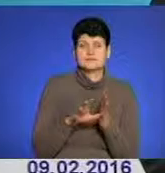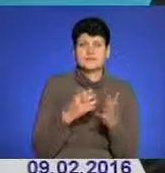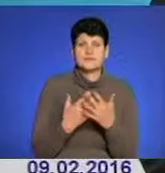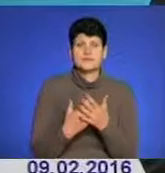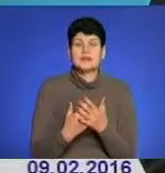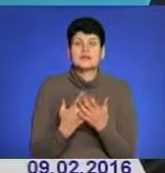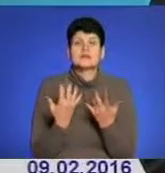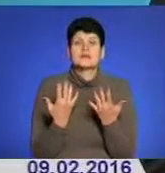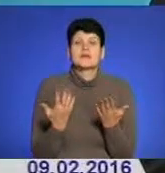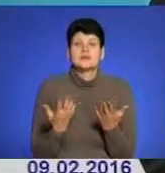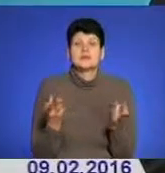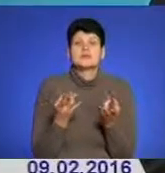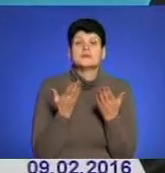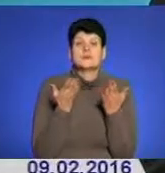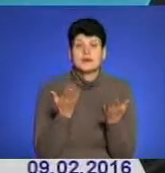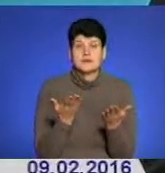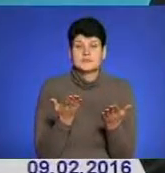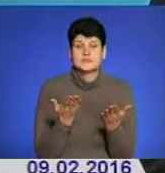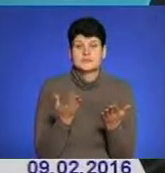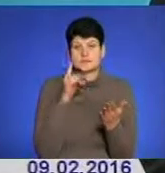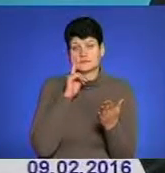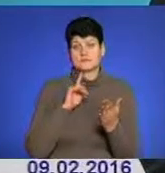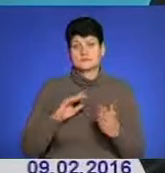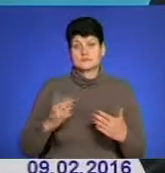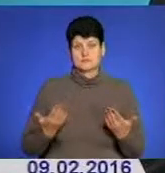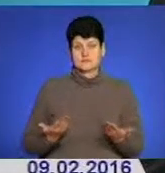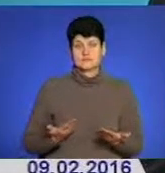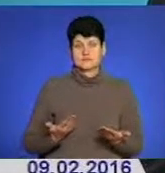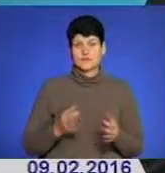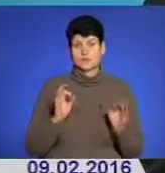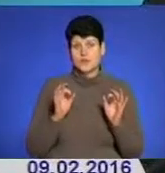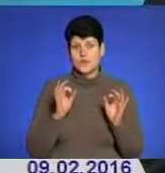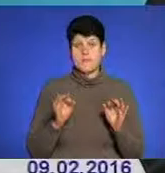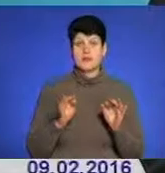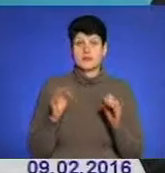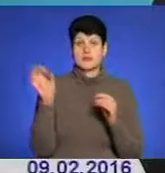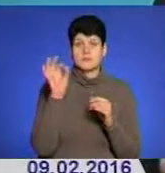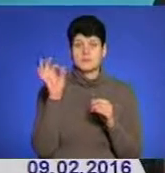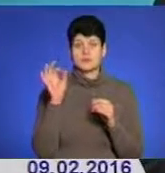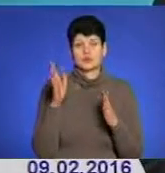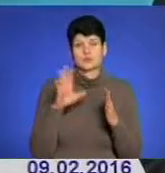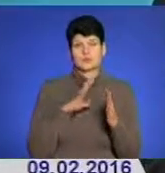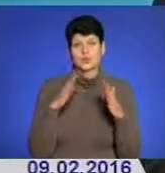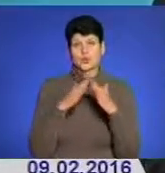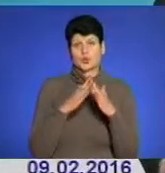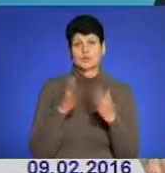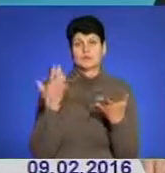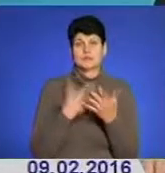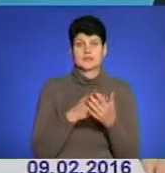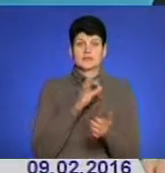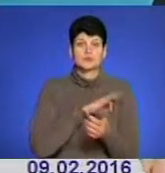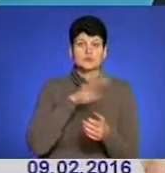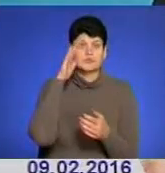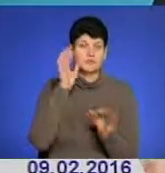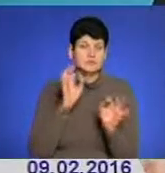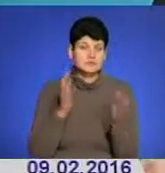скільки потрібно для житла. Тобто, щоб була нормальна температура проживання, чи використання води, чи іншої житлово